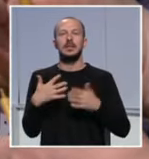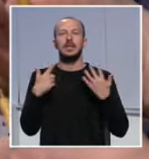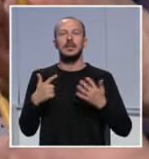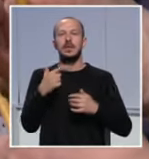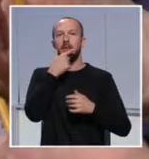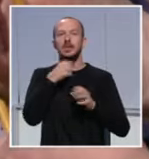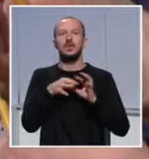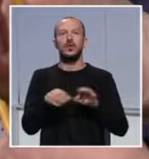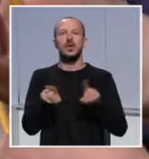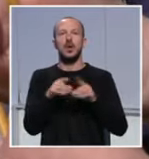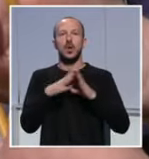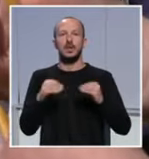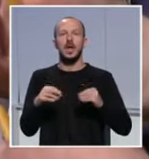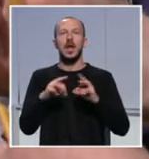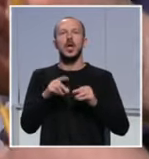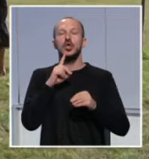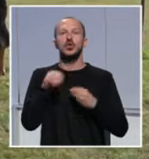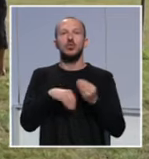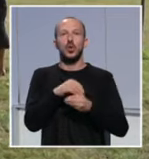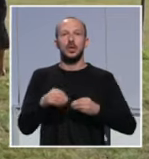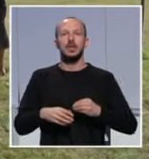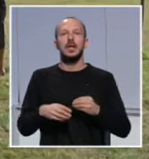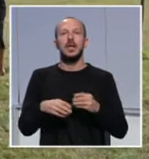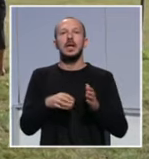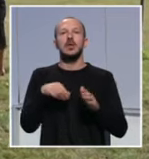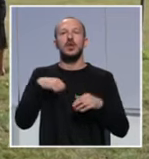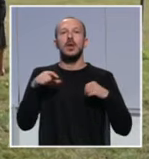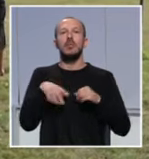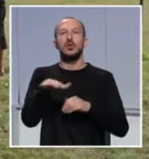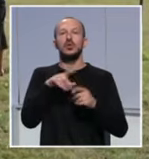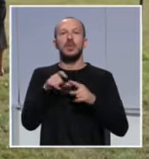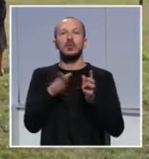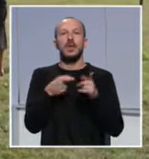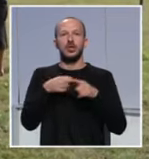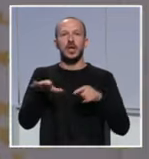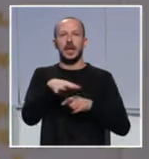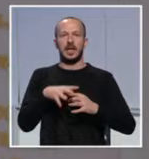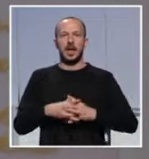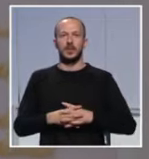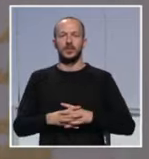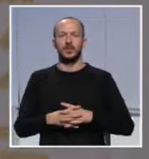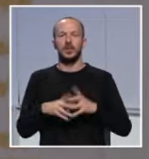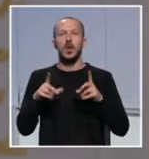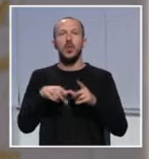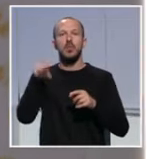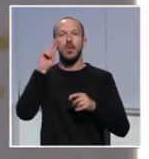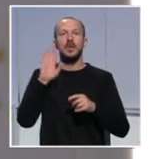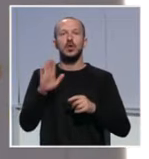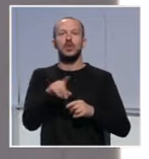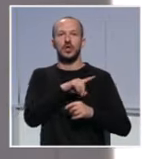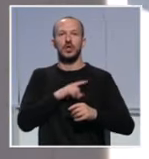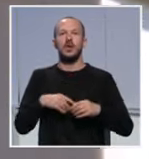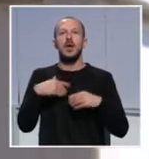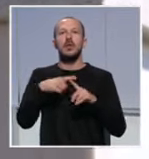57 lica se vode kao nestala, a čije su porodice nastanjene na području Semberjsko-Majevičke regije. U pomen njihovoj